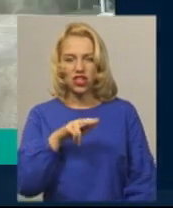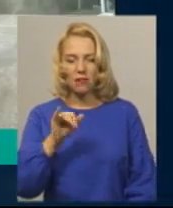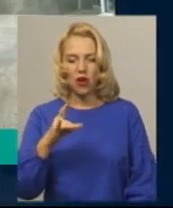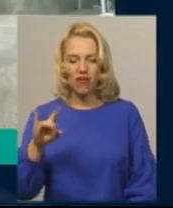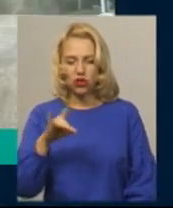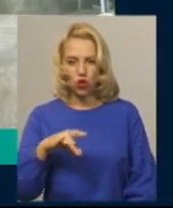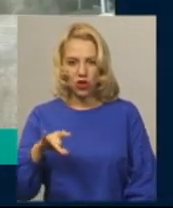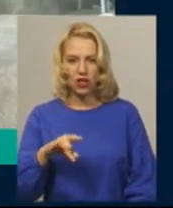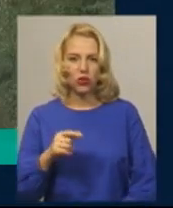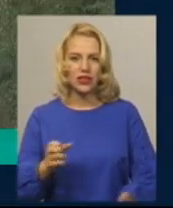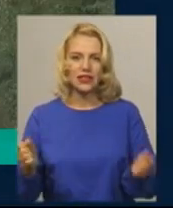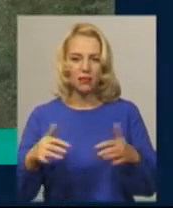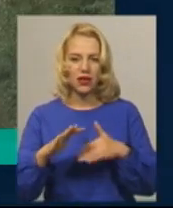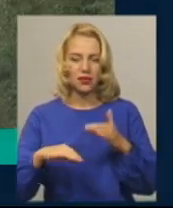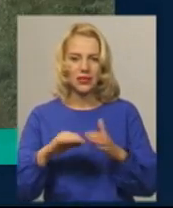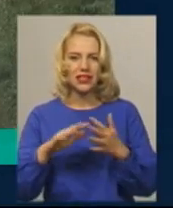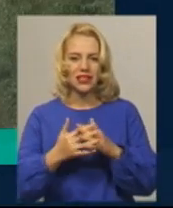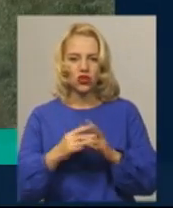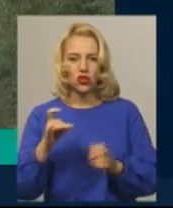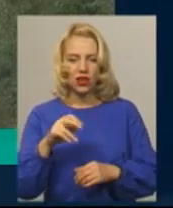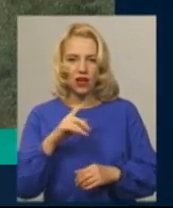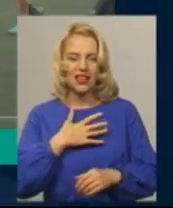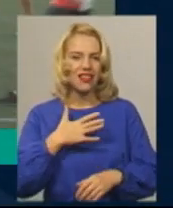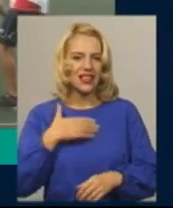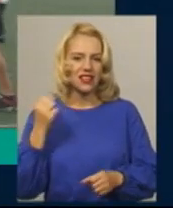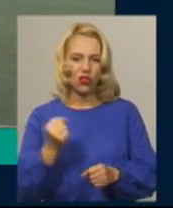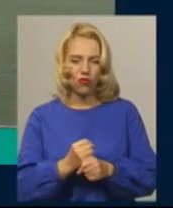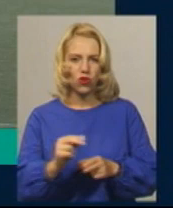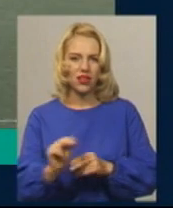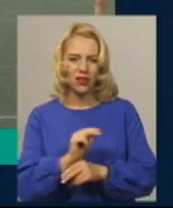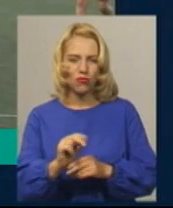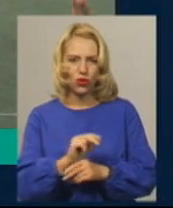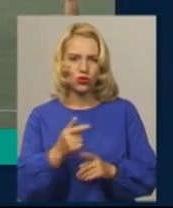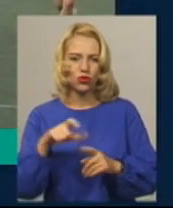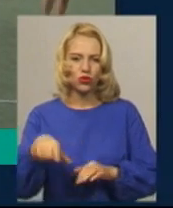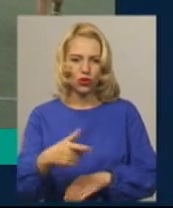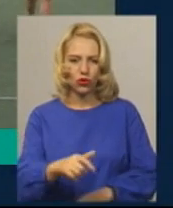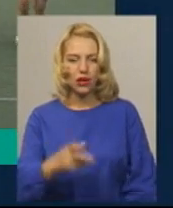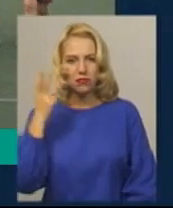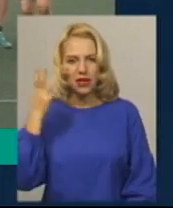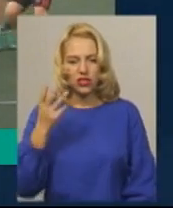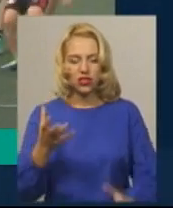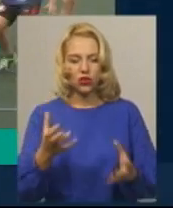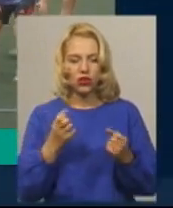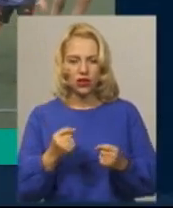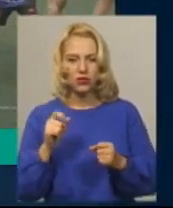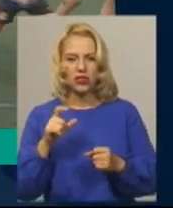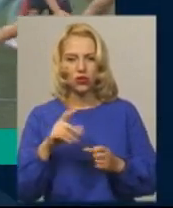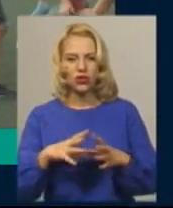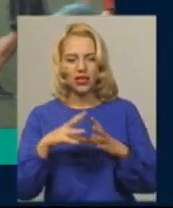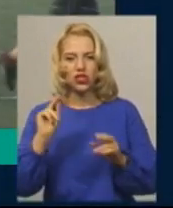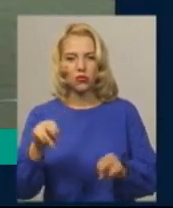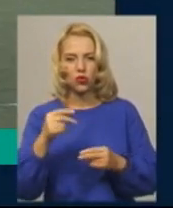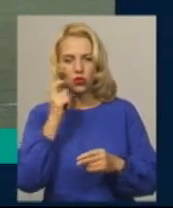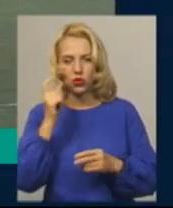радою, аби висловити незадоволення ремонтом дороги місцевого значення. Хмельничани отримали золото на чемпіонаті України з регбі серед молодших